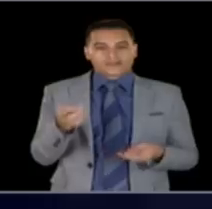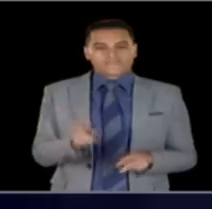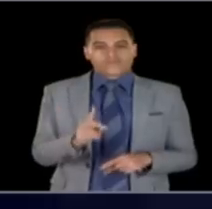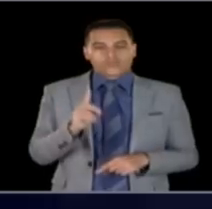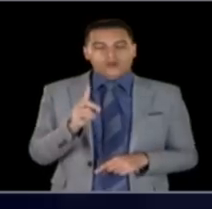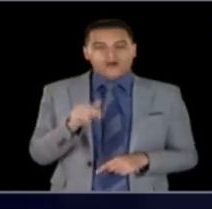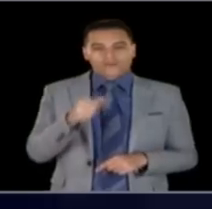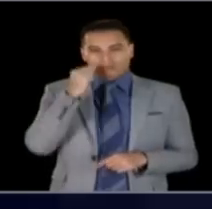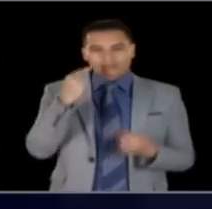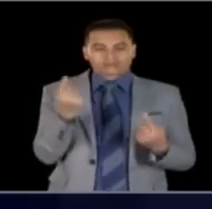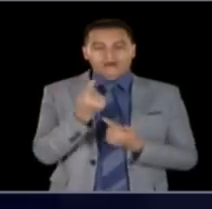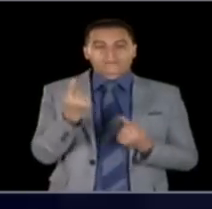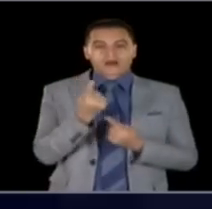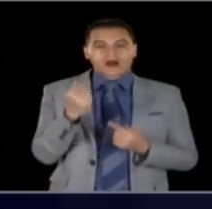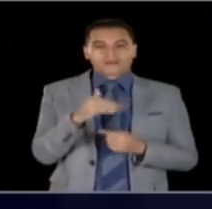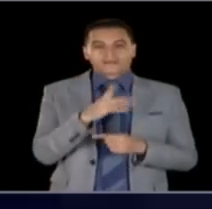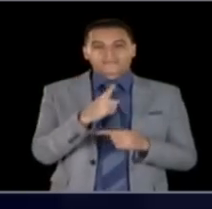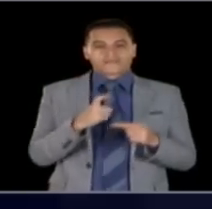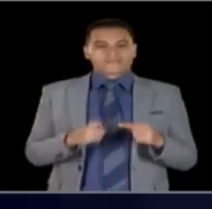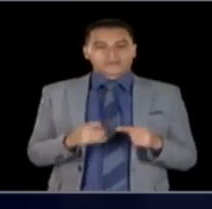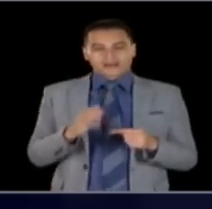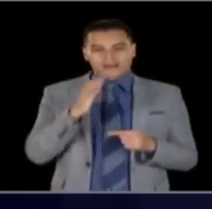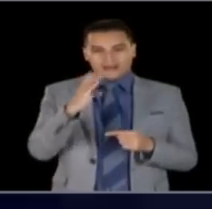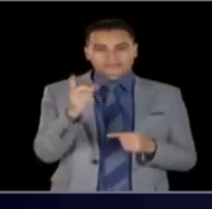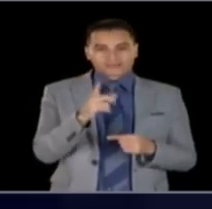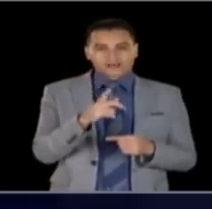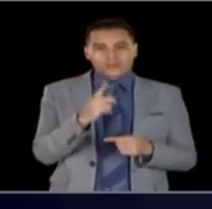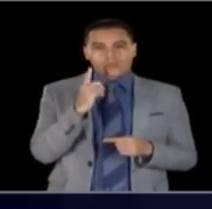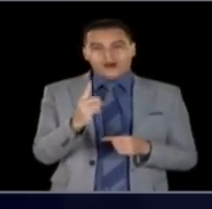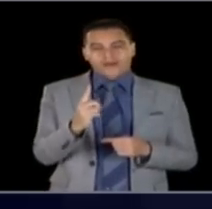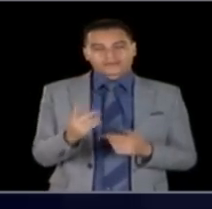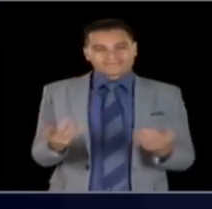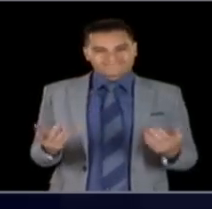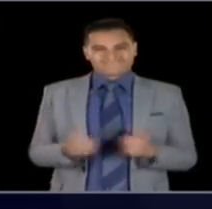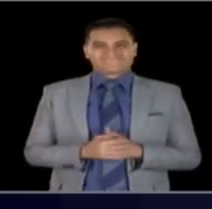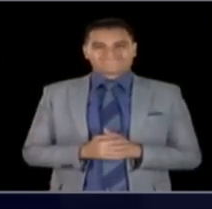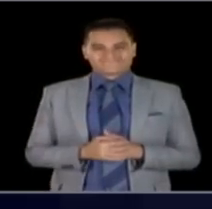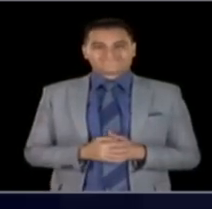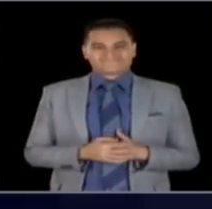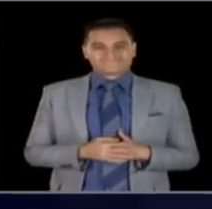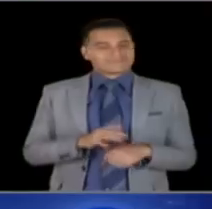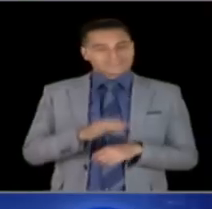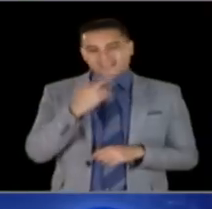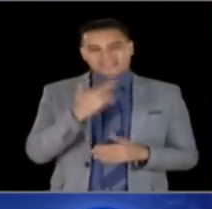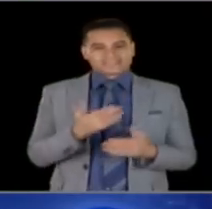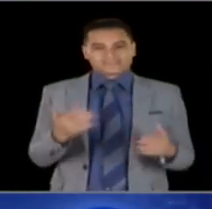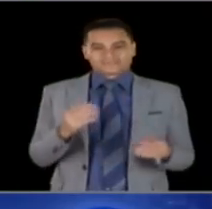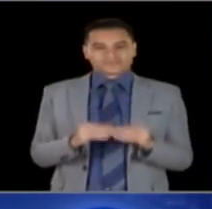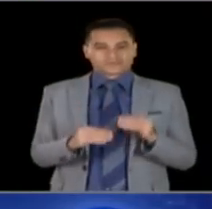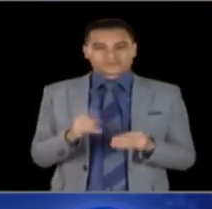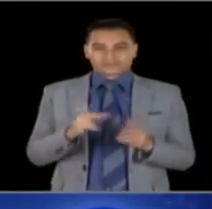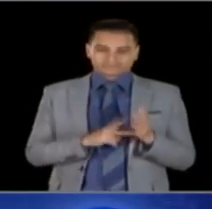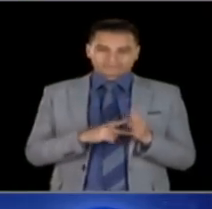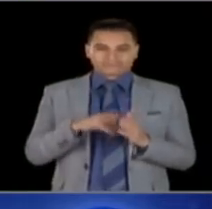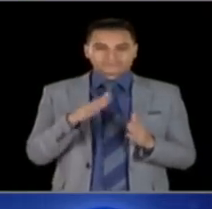وموجود في الطبيعة بنسبة 100%. الإجابة الصحيحة واحد. هارد لك يا يوسف، خدت